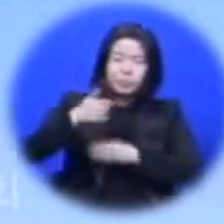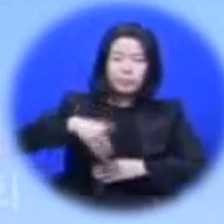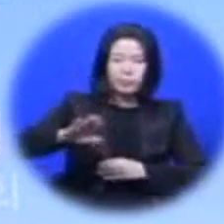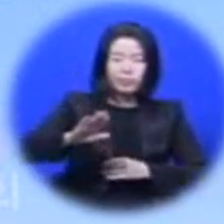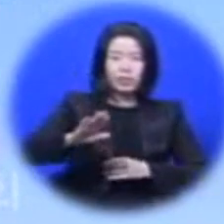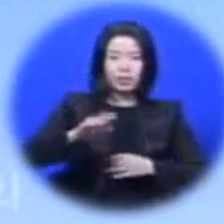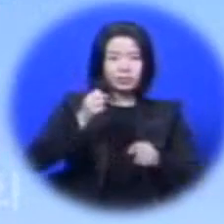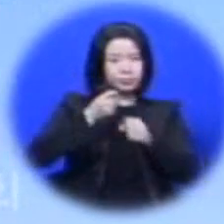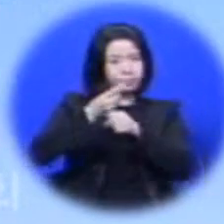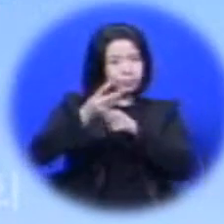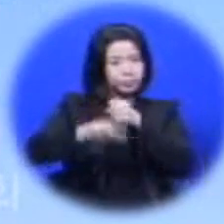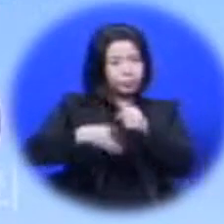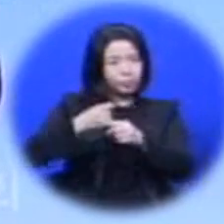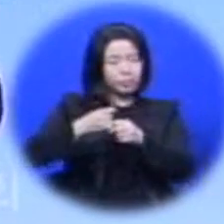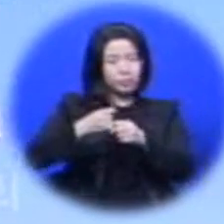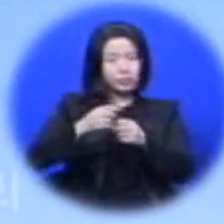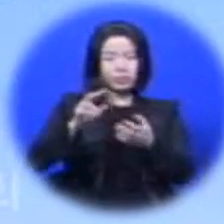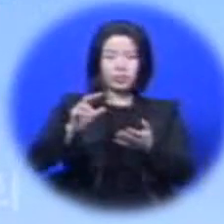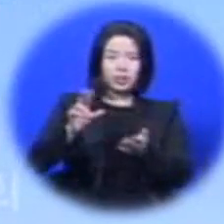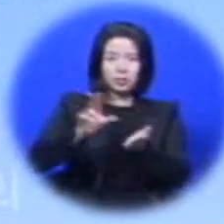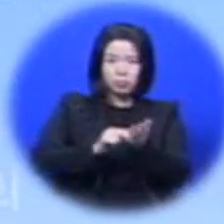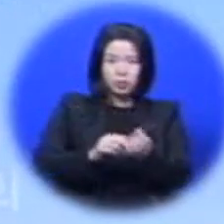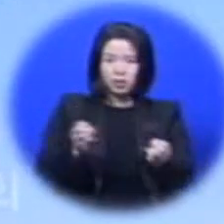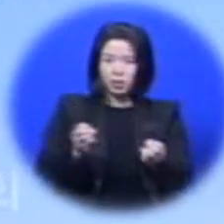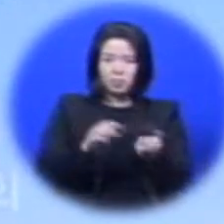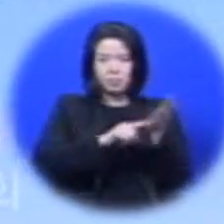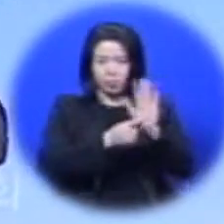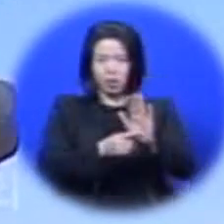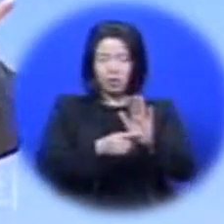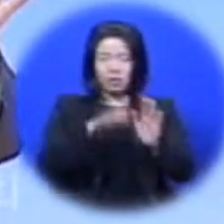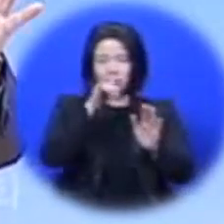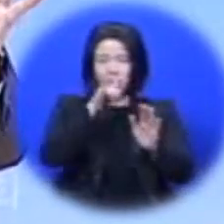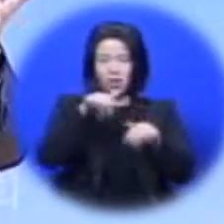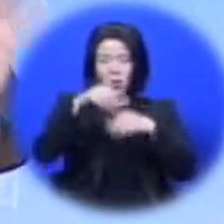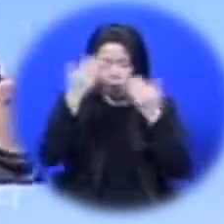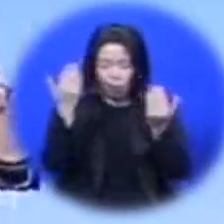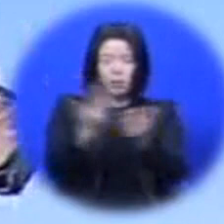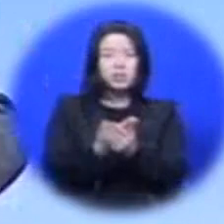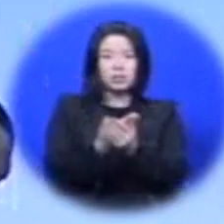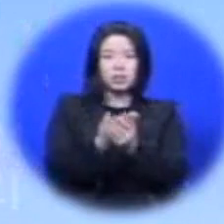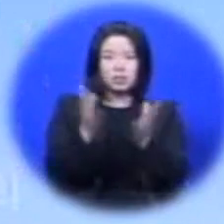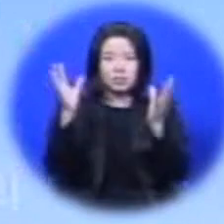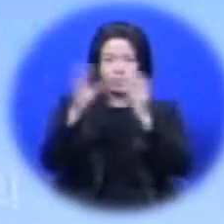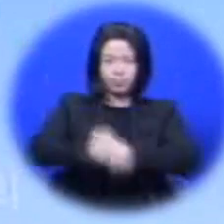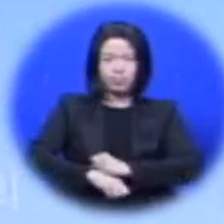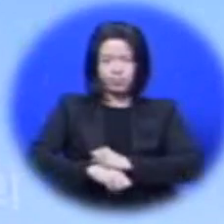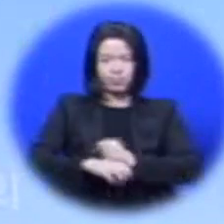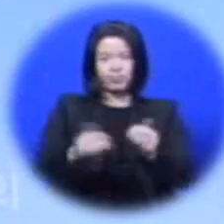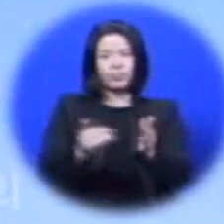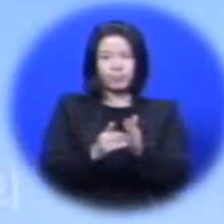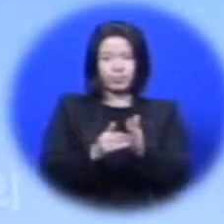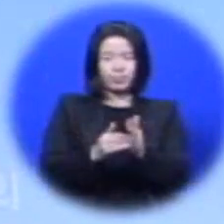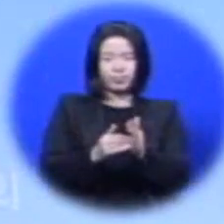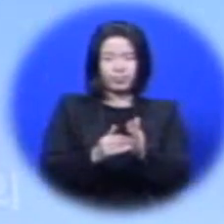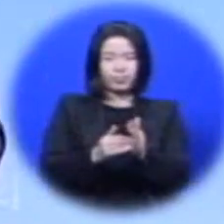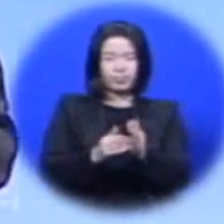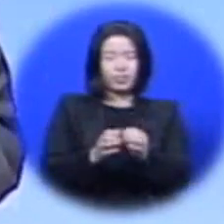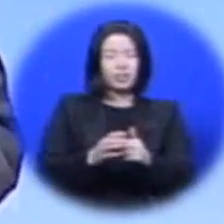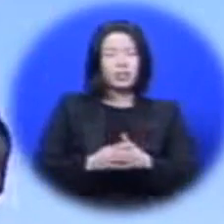몇 년 지나 그 문제가 터졌습니다. 결국은 완전히 그냥 몰라가듯이 무너졌어요.